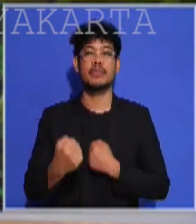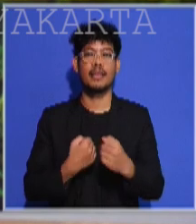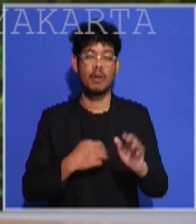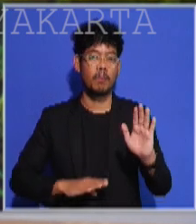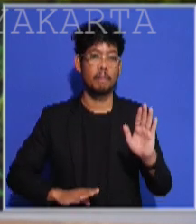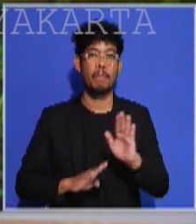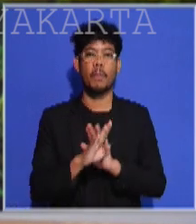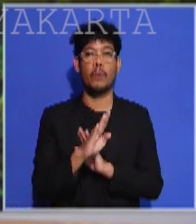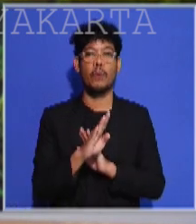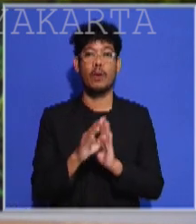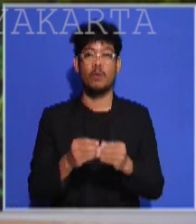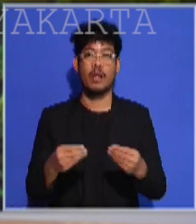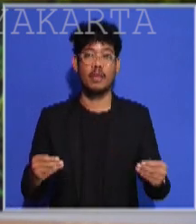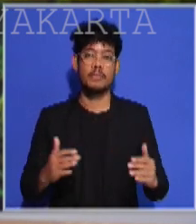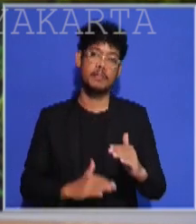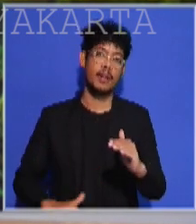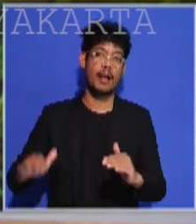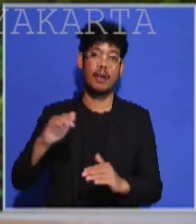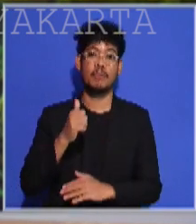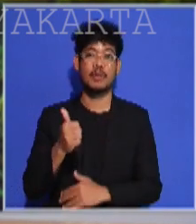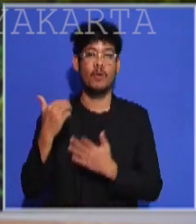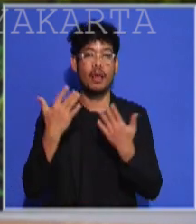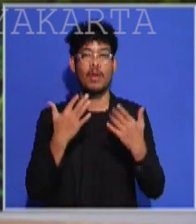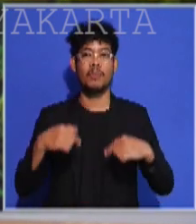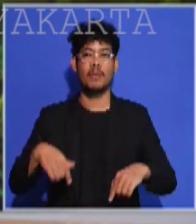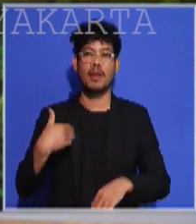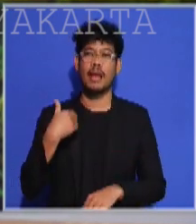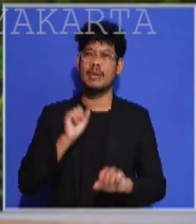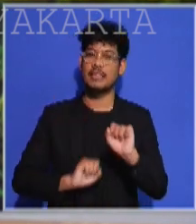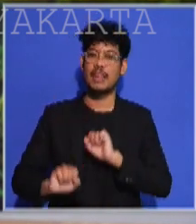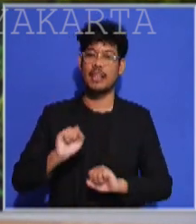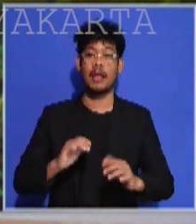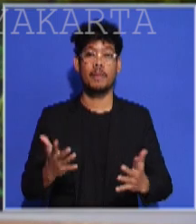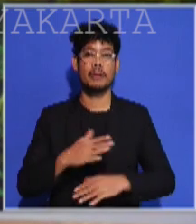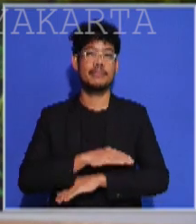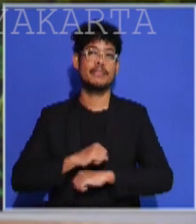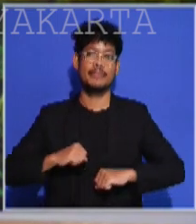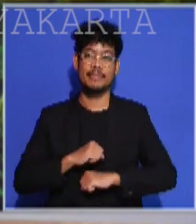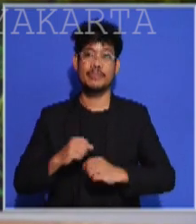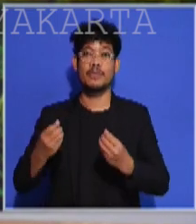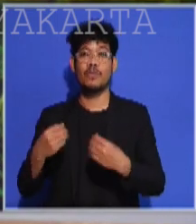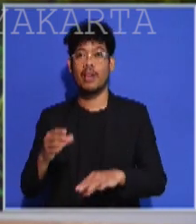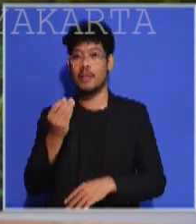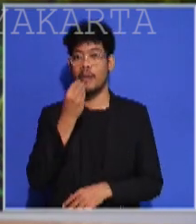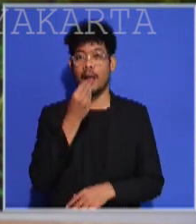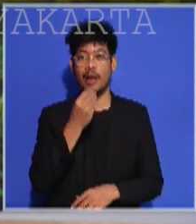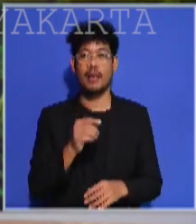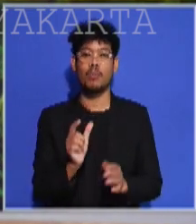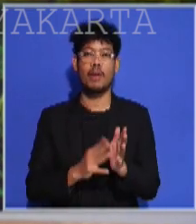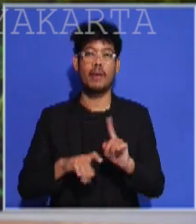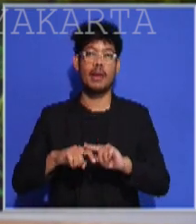naik kelas milat kali ini diisi dengan berbagai kegiatan di antaranya senam sehat bazar UMKM lomba olahan labu